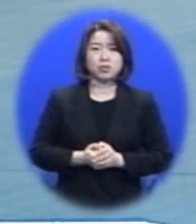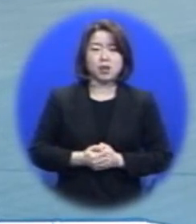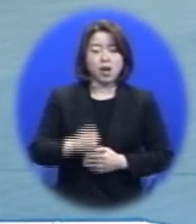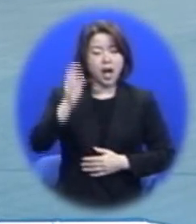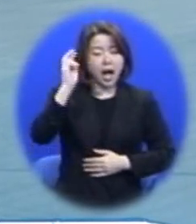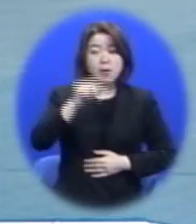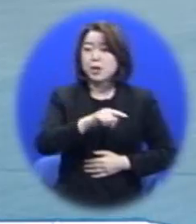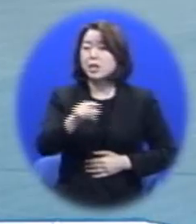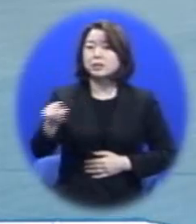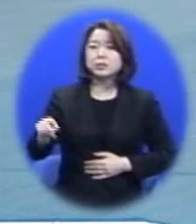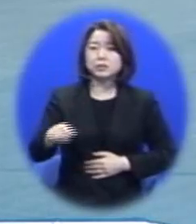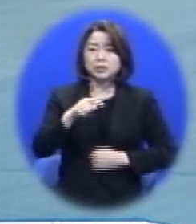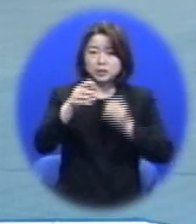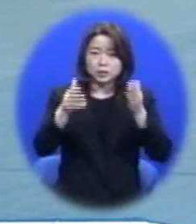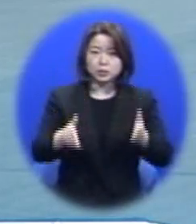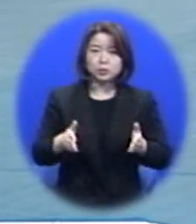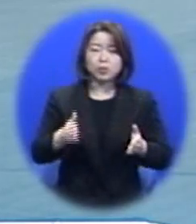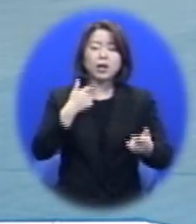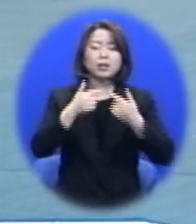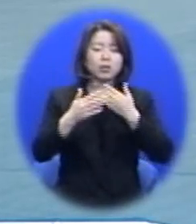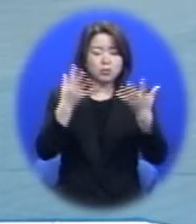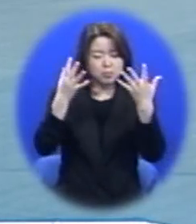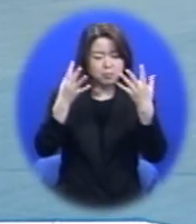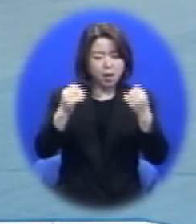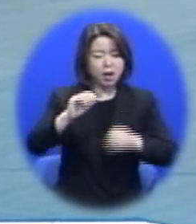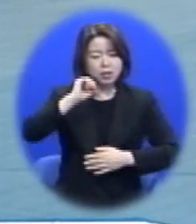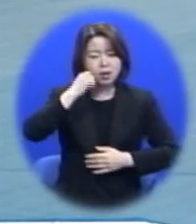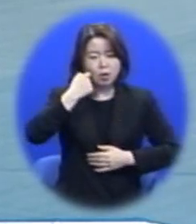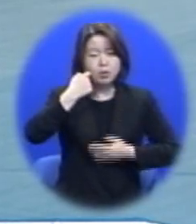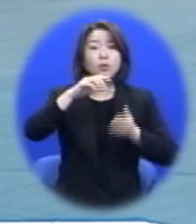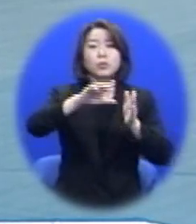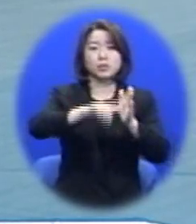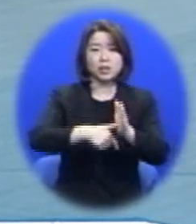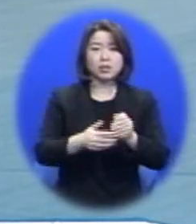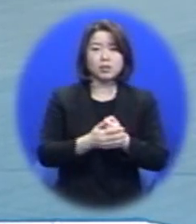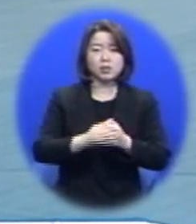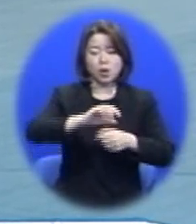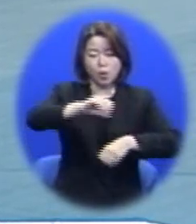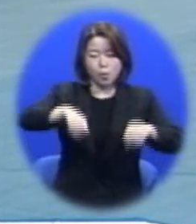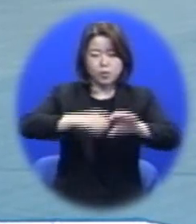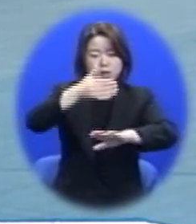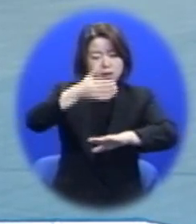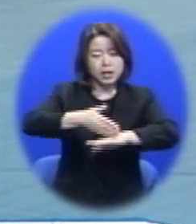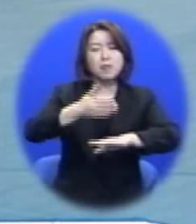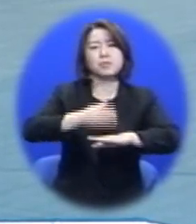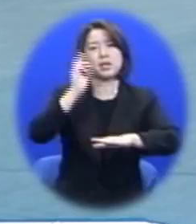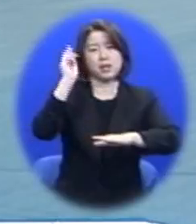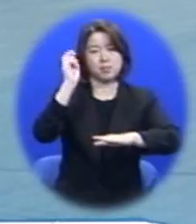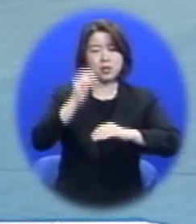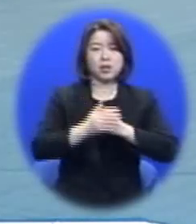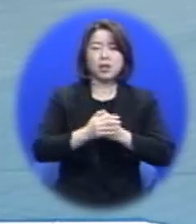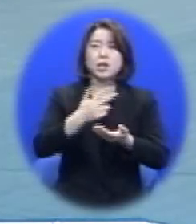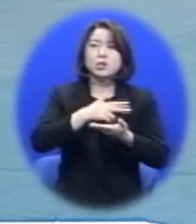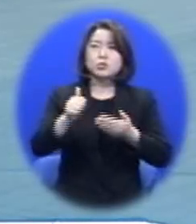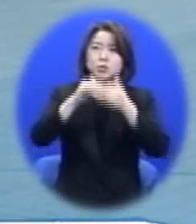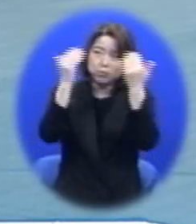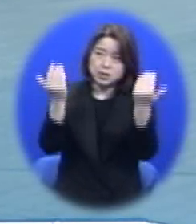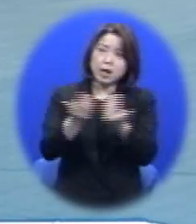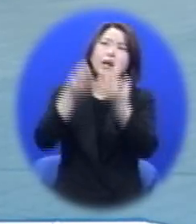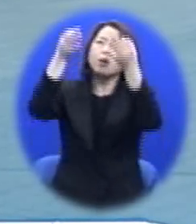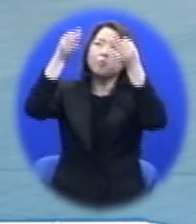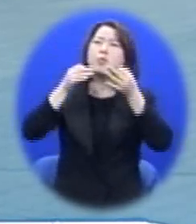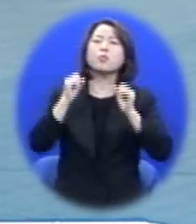아마 그들은 그동안에 겪었던 수많은 어려운 시절들을 오히려 감사했을 거예요. 주님이 다 보고